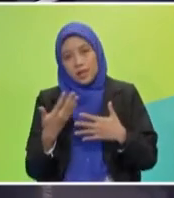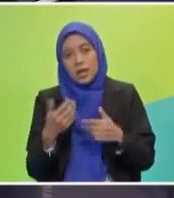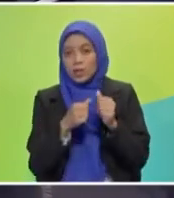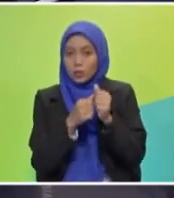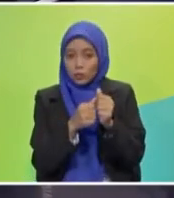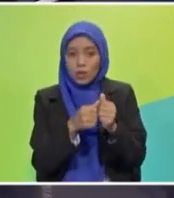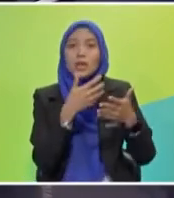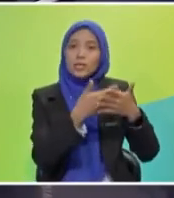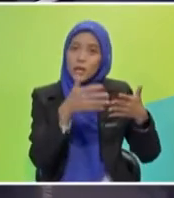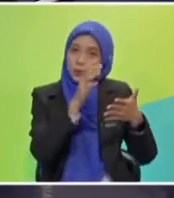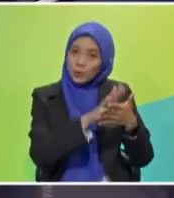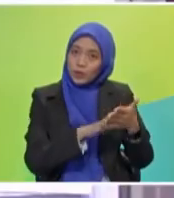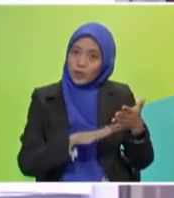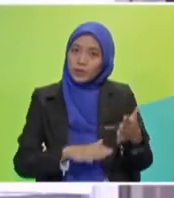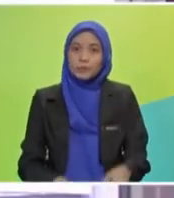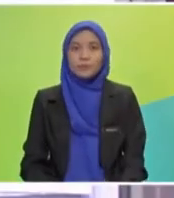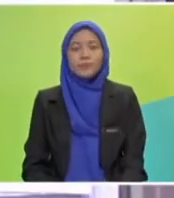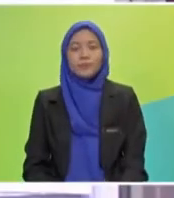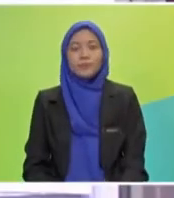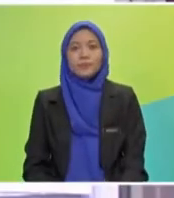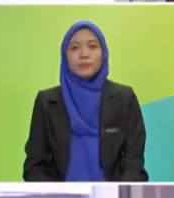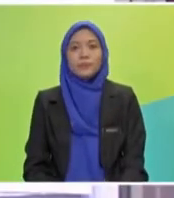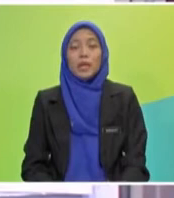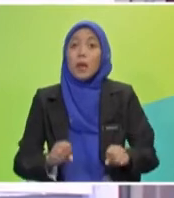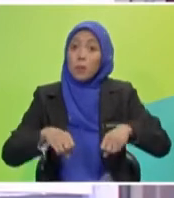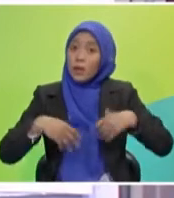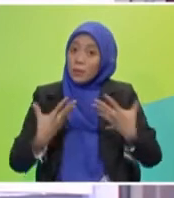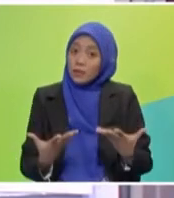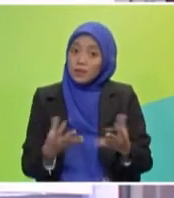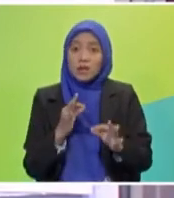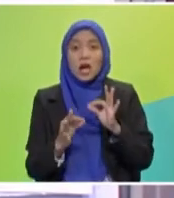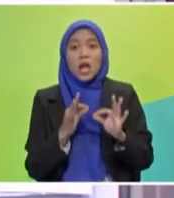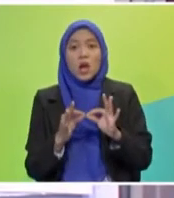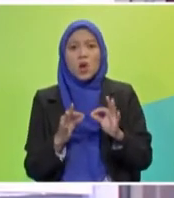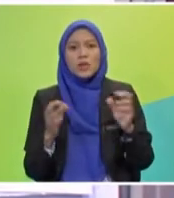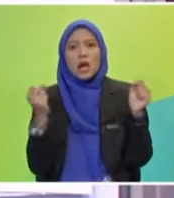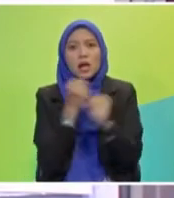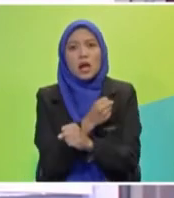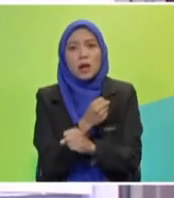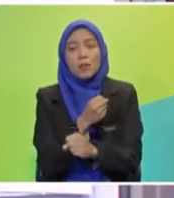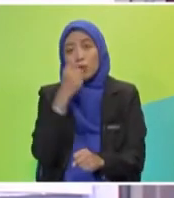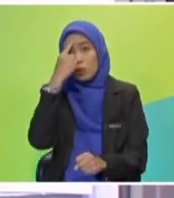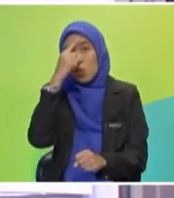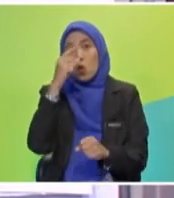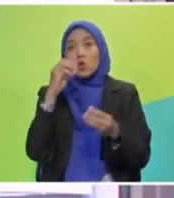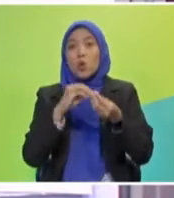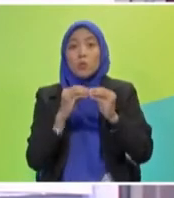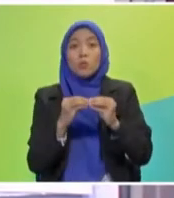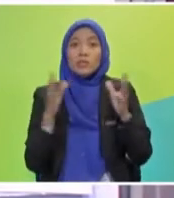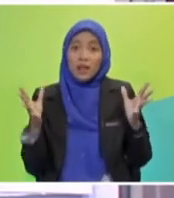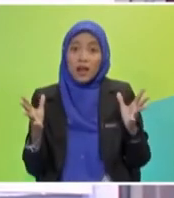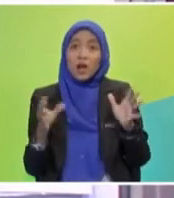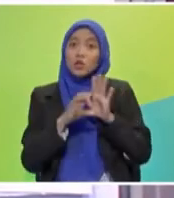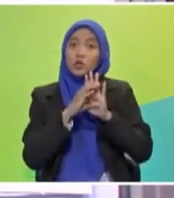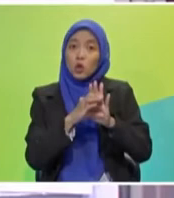Baiklah. Okey, kemudian bagaimana pula kalau kita nak buat untuk yang melibatkan darab nombor yang lebih besar, iaitu pendaraban 10. Sama